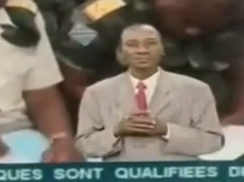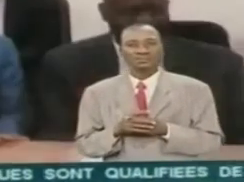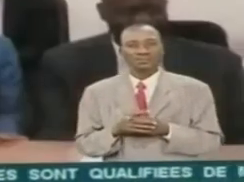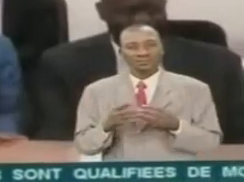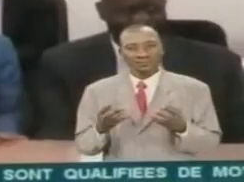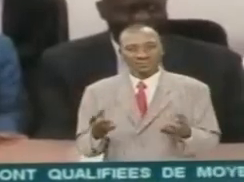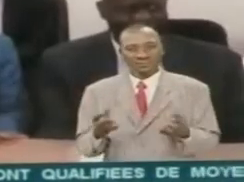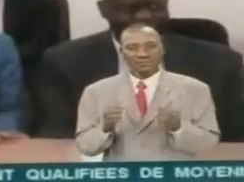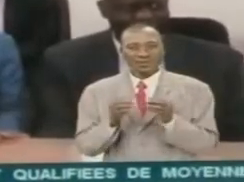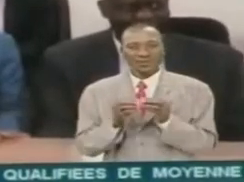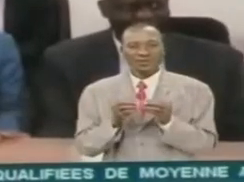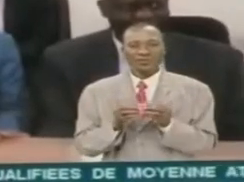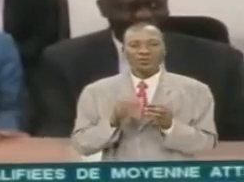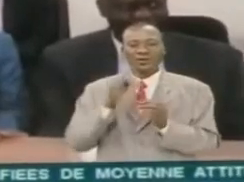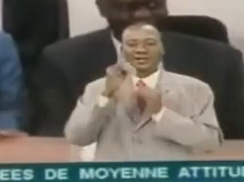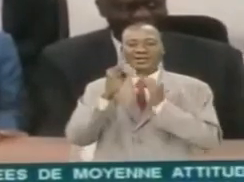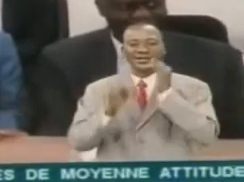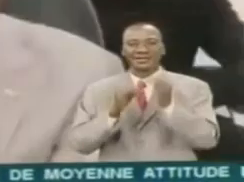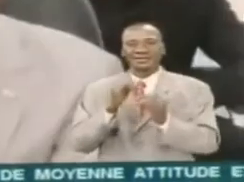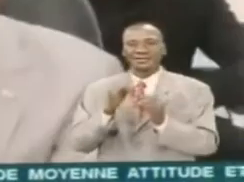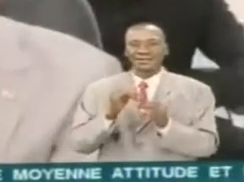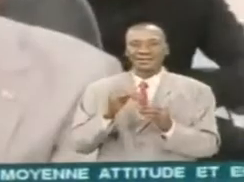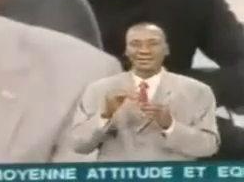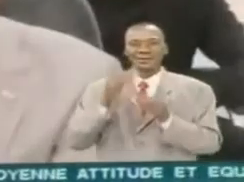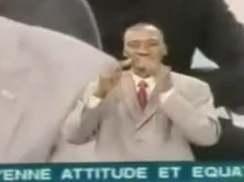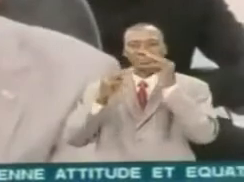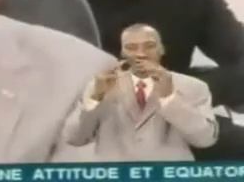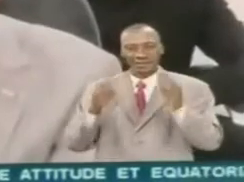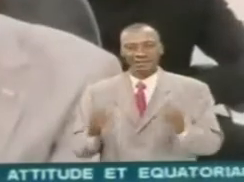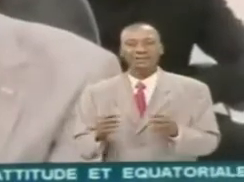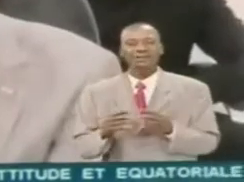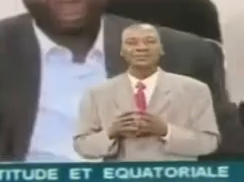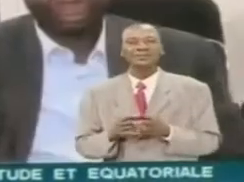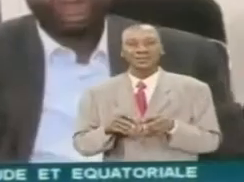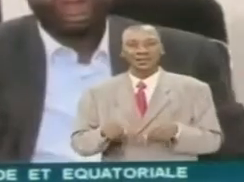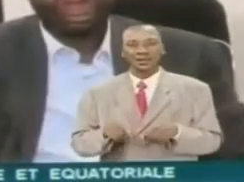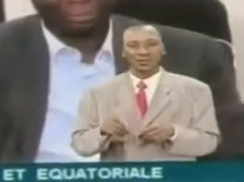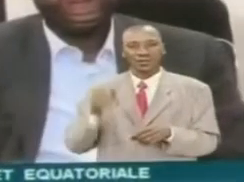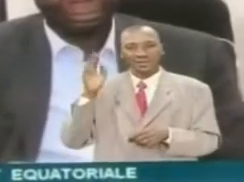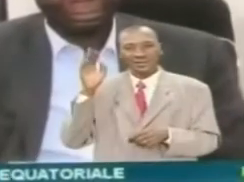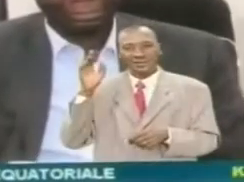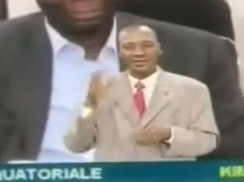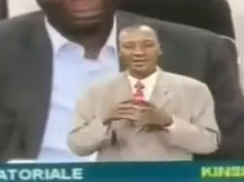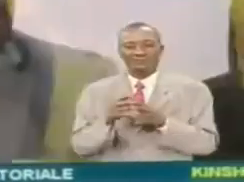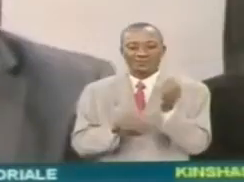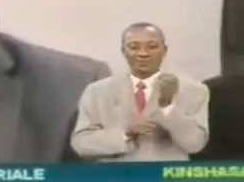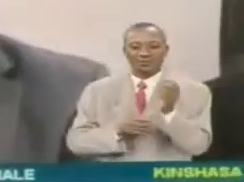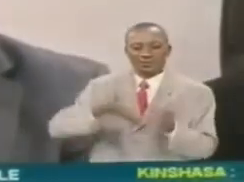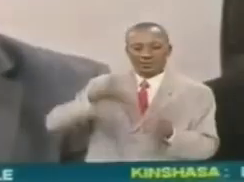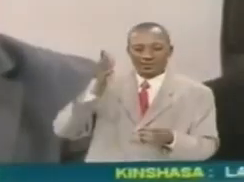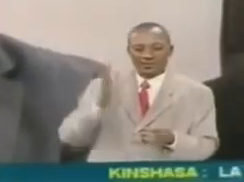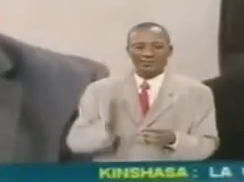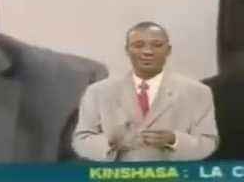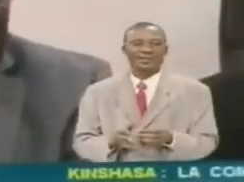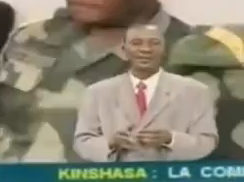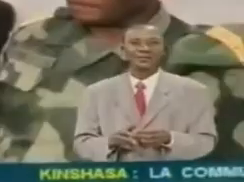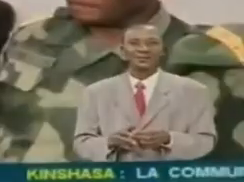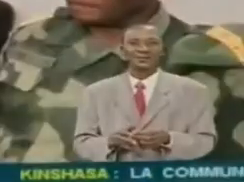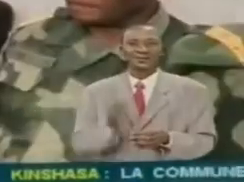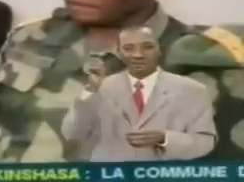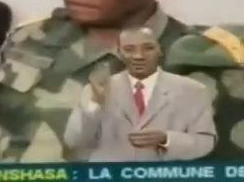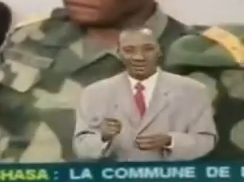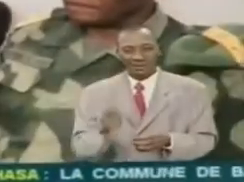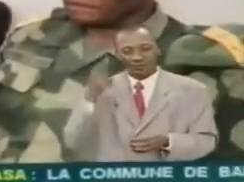réunion interministérielle ce jeudi 11 décembre 2018 à Kinshasa entre les experts du ministère des Affaires foncières et ceux de la